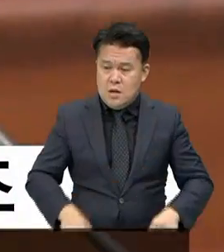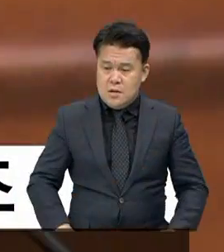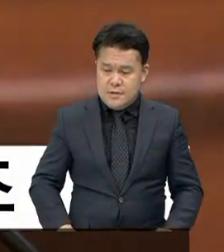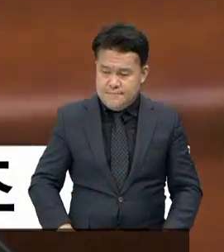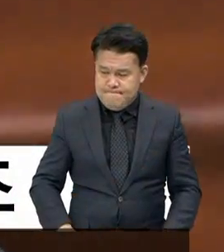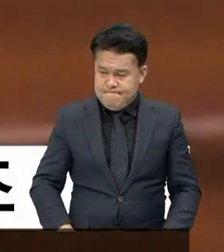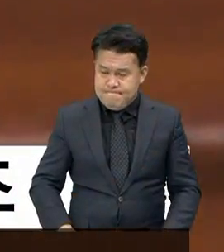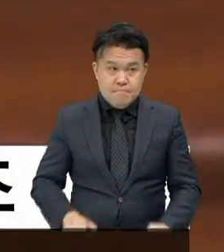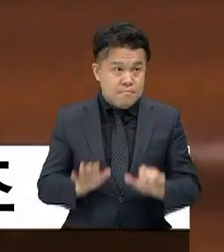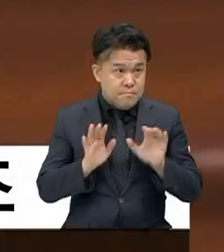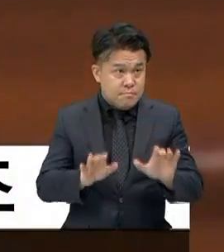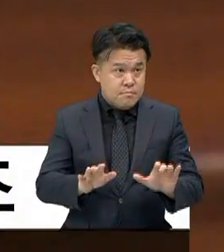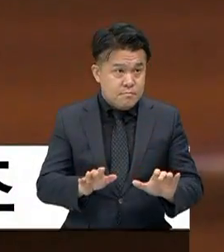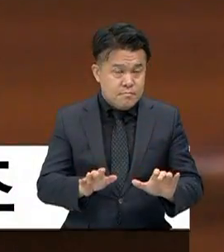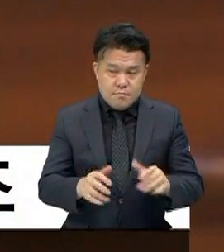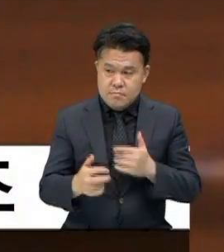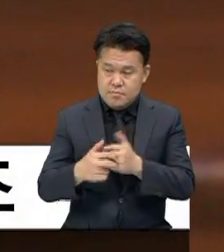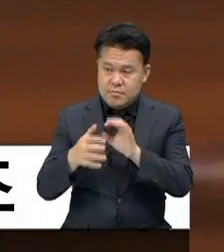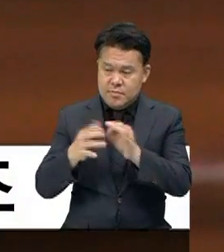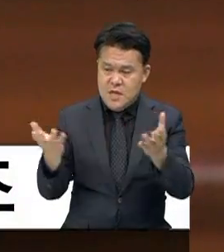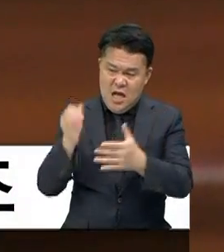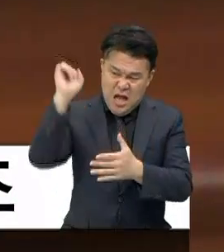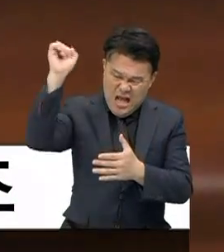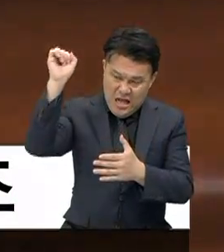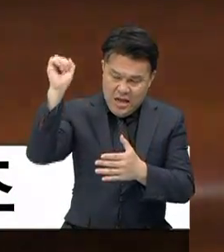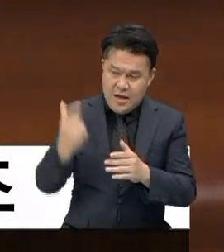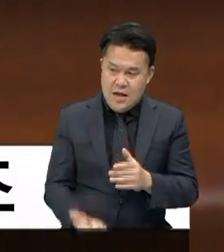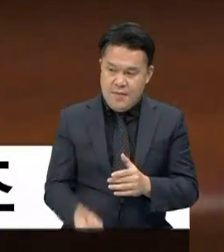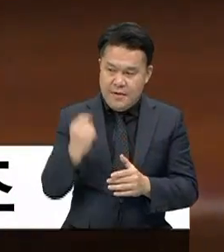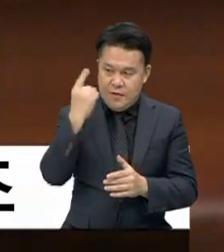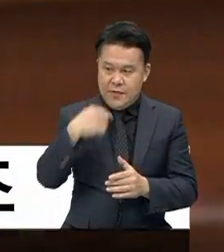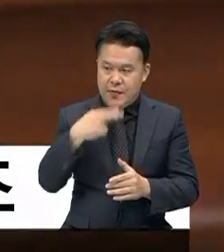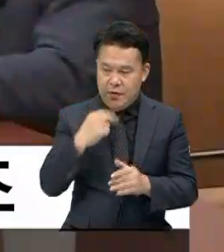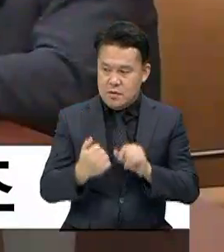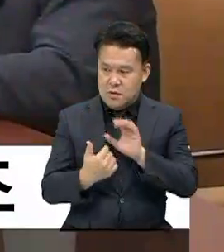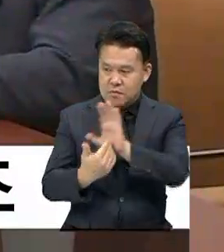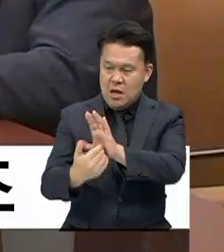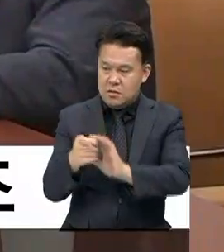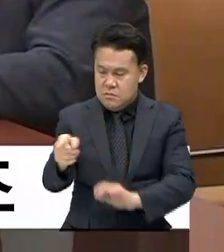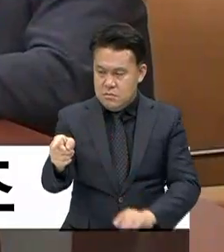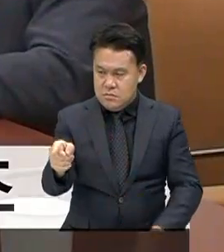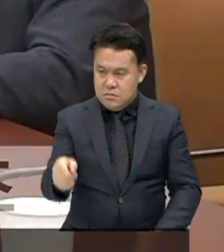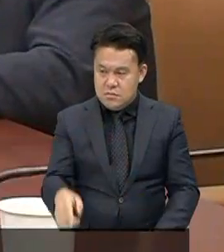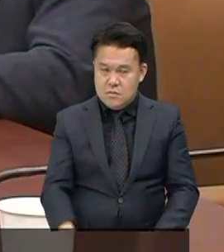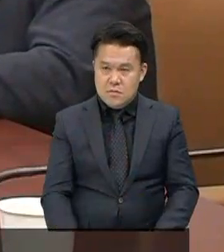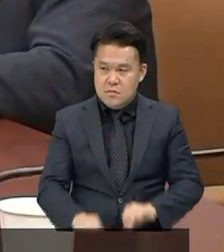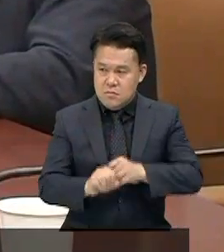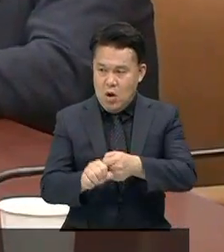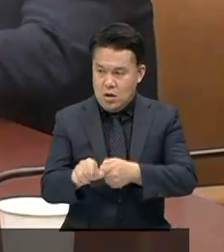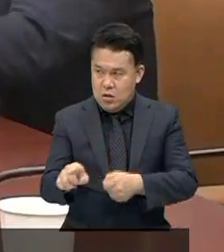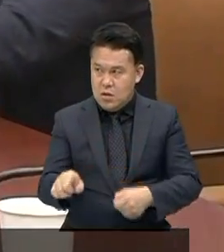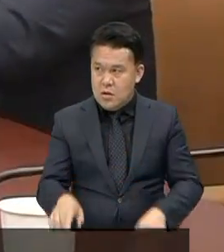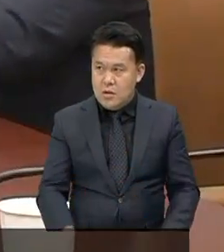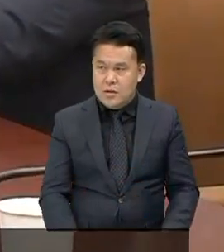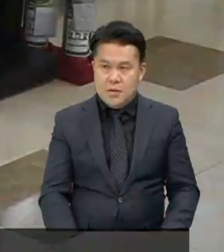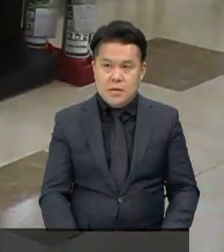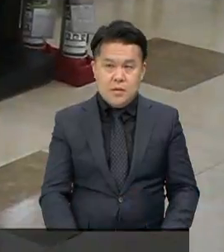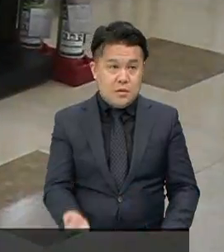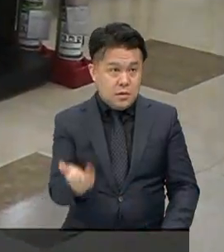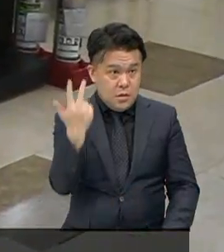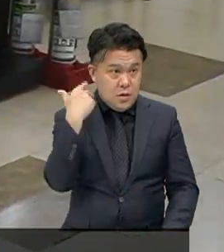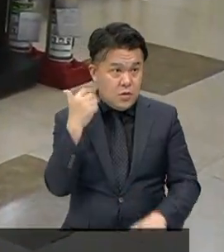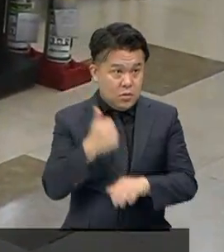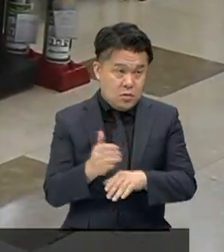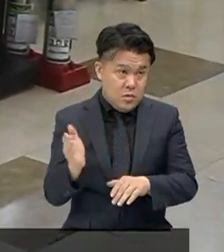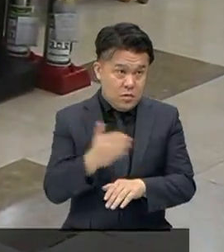일이라면서 이제 정부가 의료계 집단 행동에 신속하고 단호하게 대응할 거라고 강조했습니다. 지난 주말부터